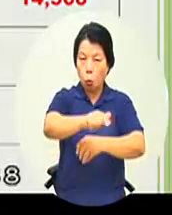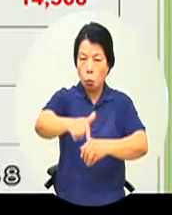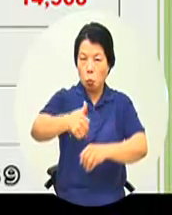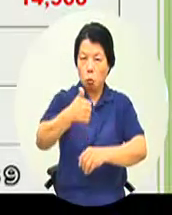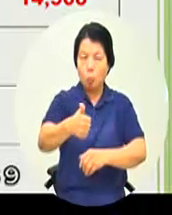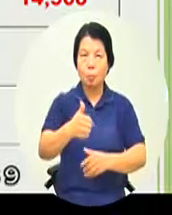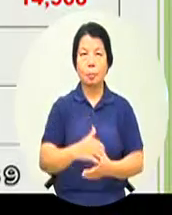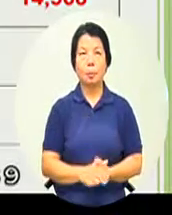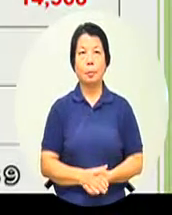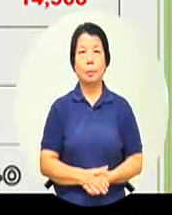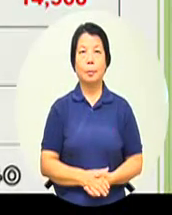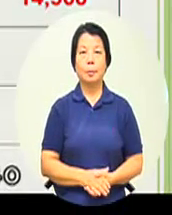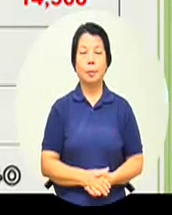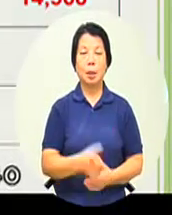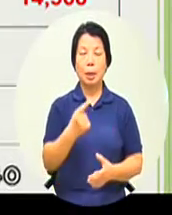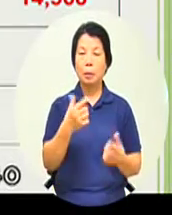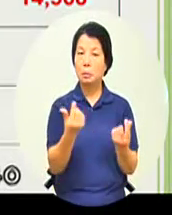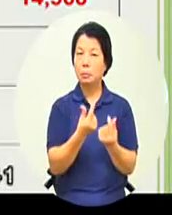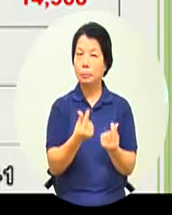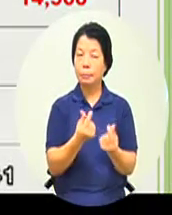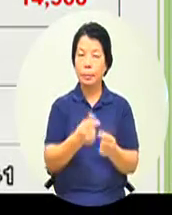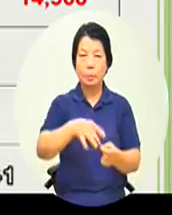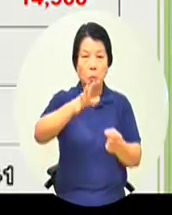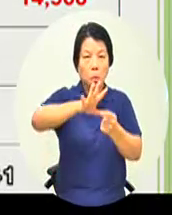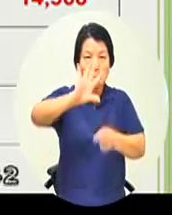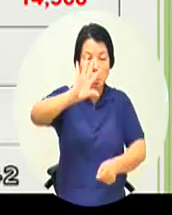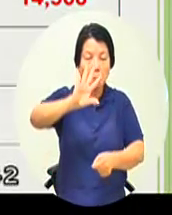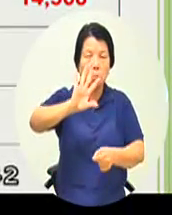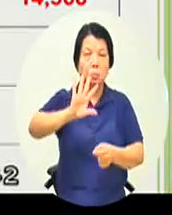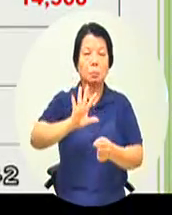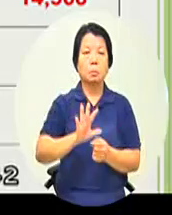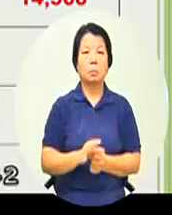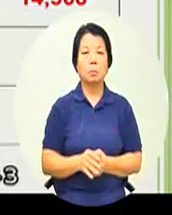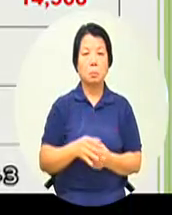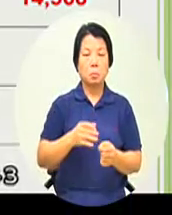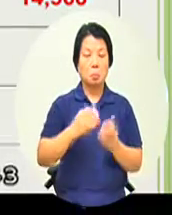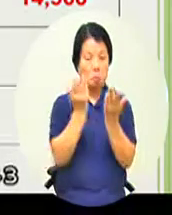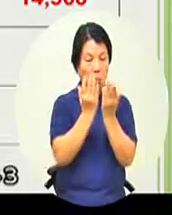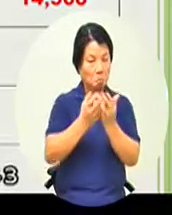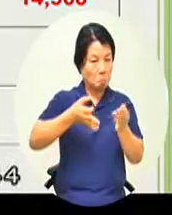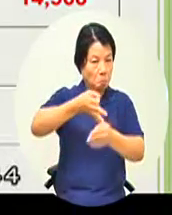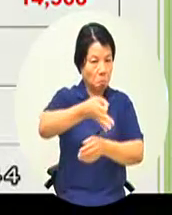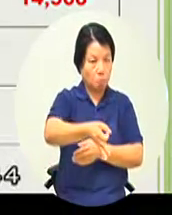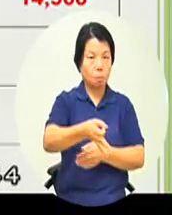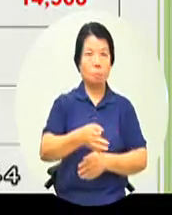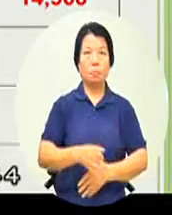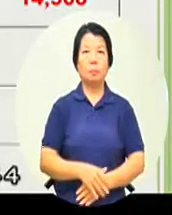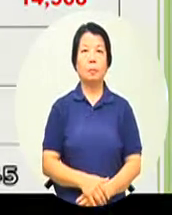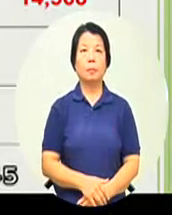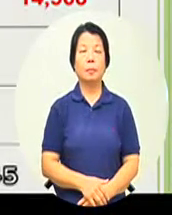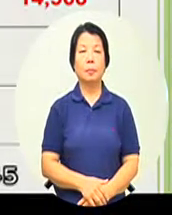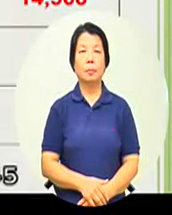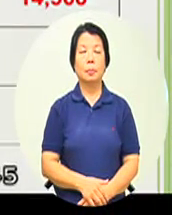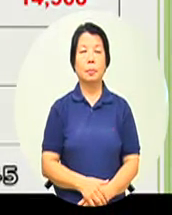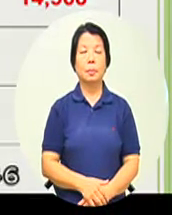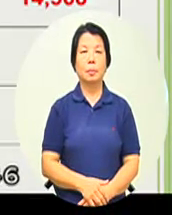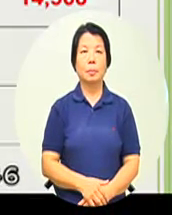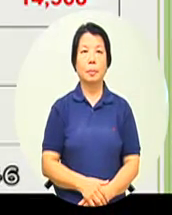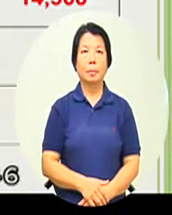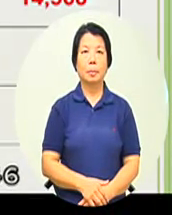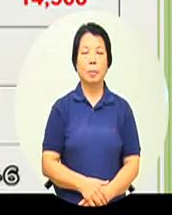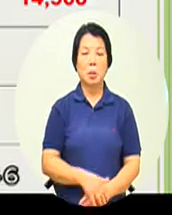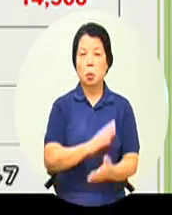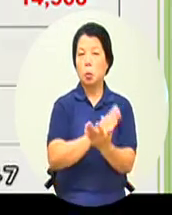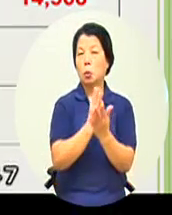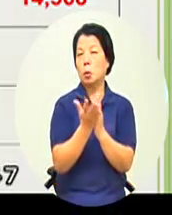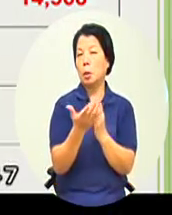个迄个高中嘞，吼，高中的囡诶，这个吼，诶学费吼，甲杂项，